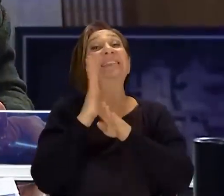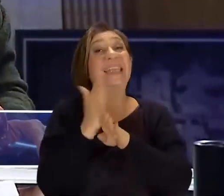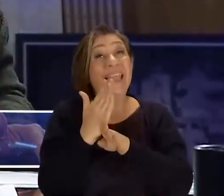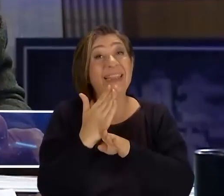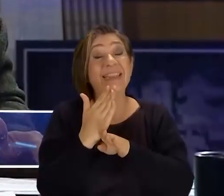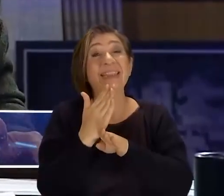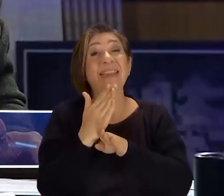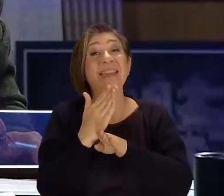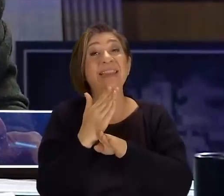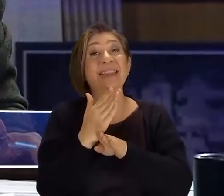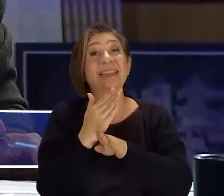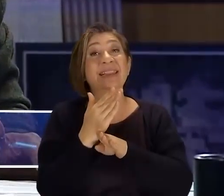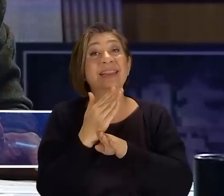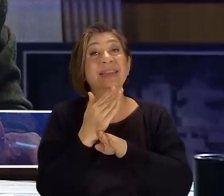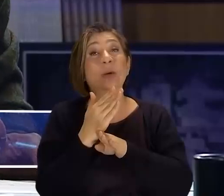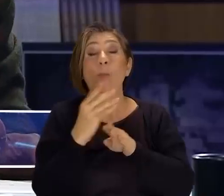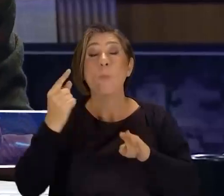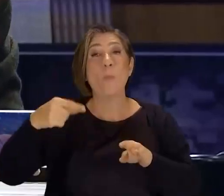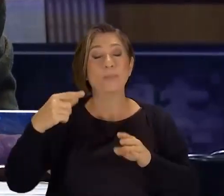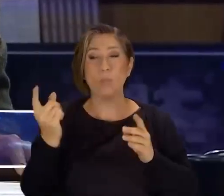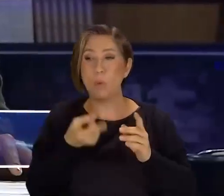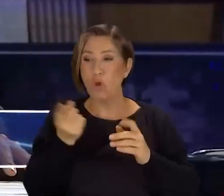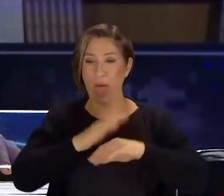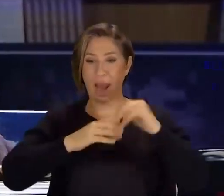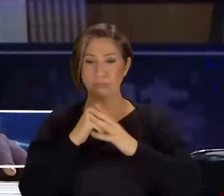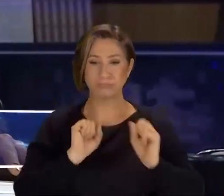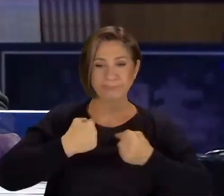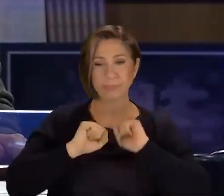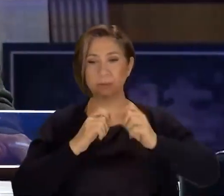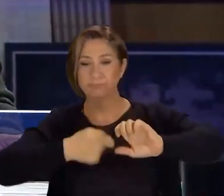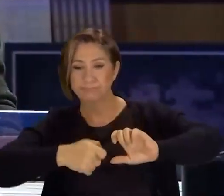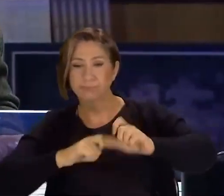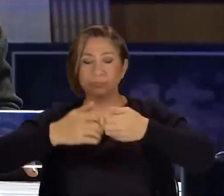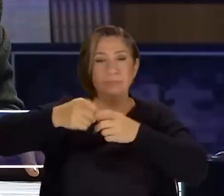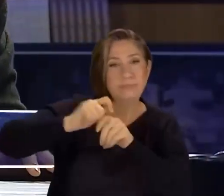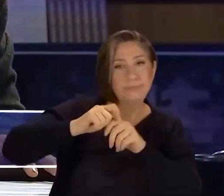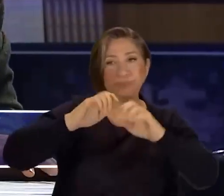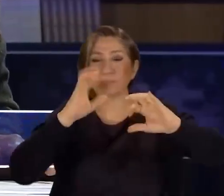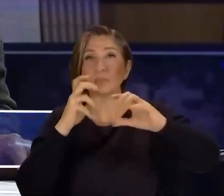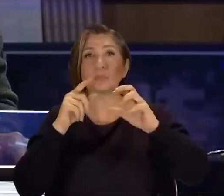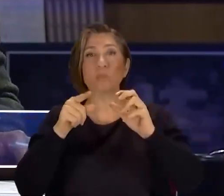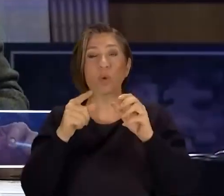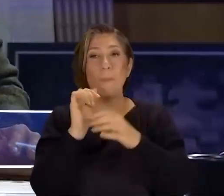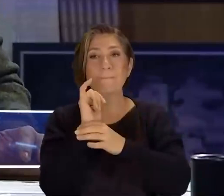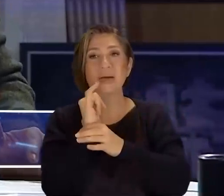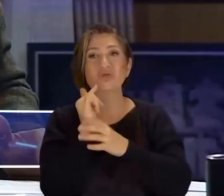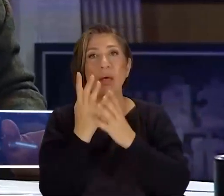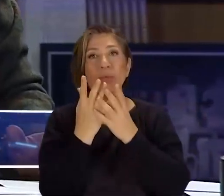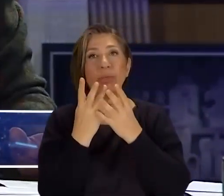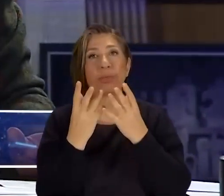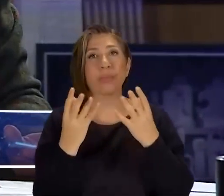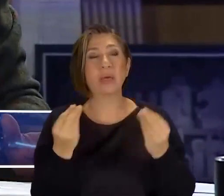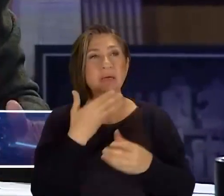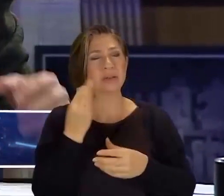şeyleri de yok yani motor becerileri birim motor becerileri çok zayıf yani bütün